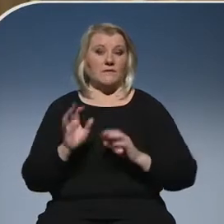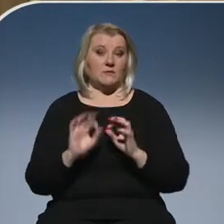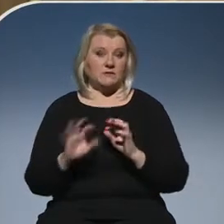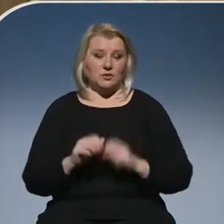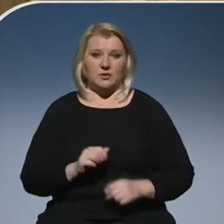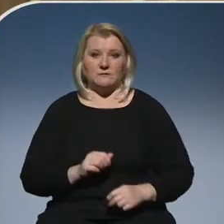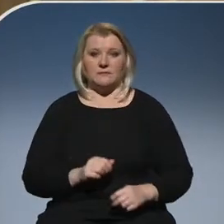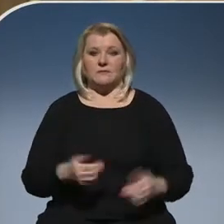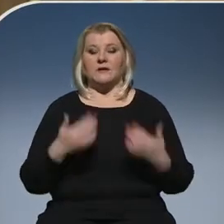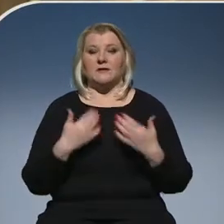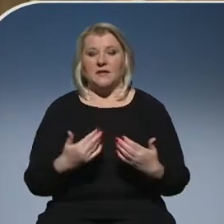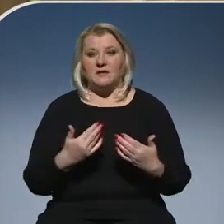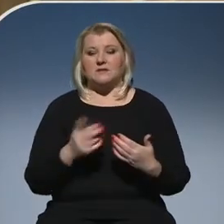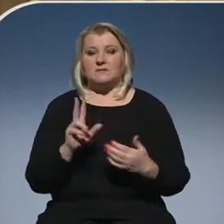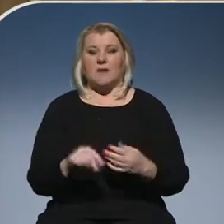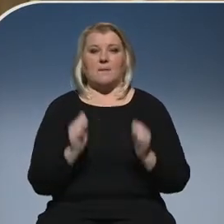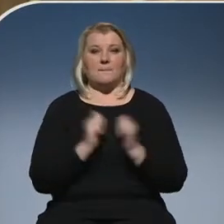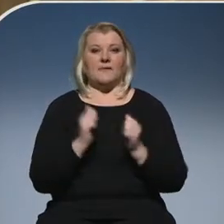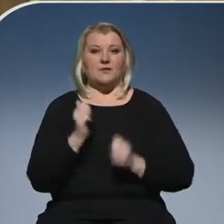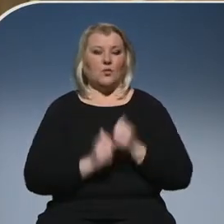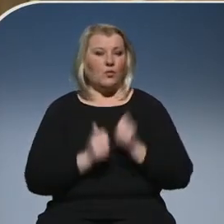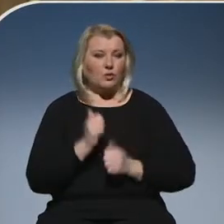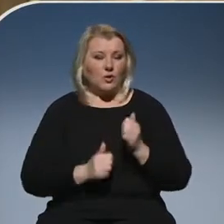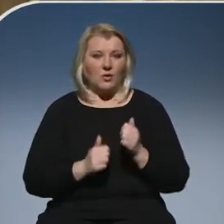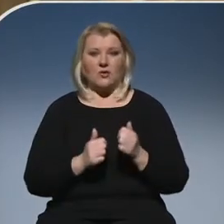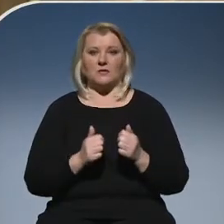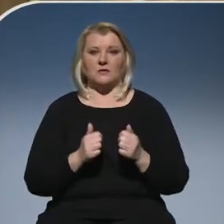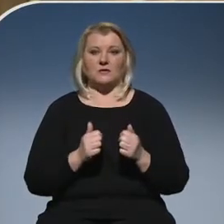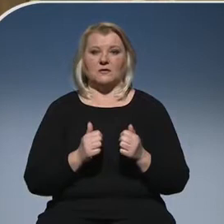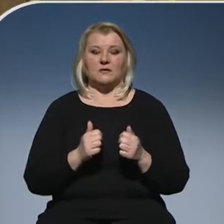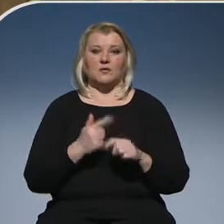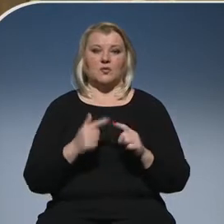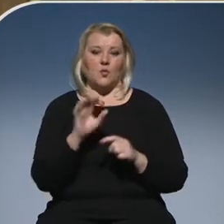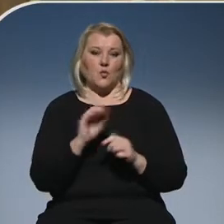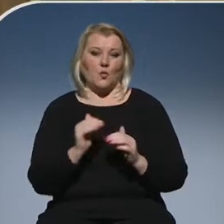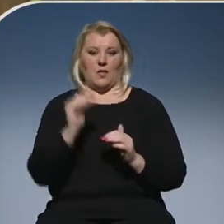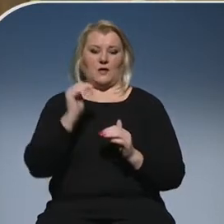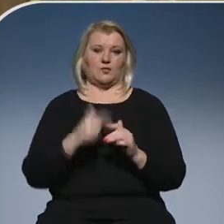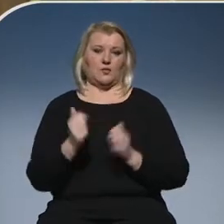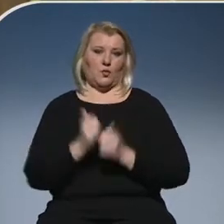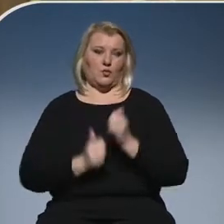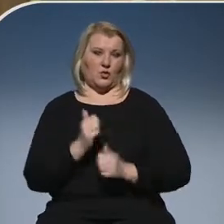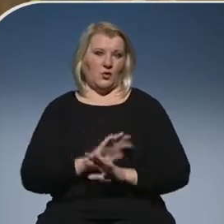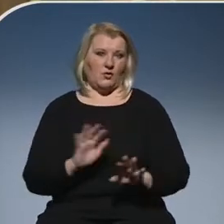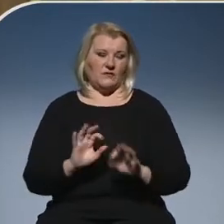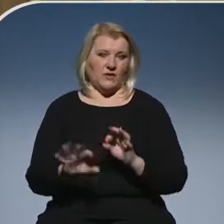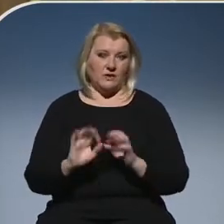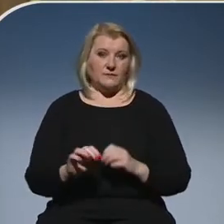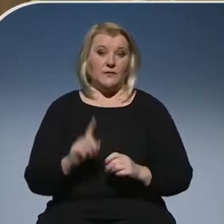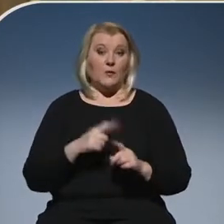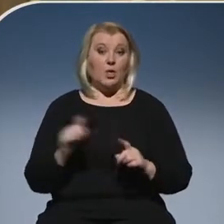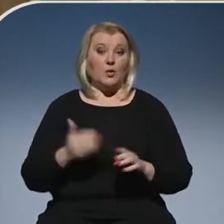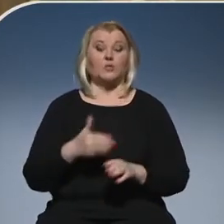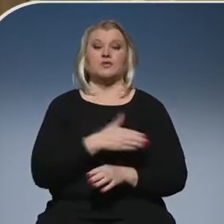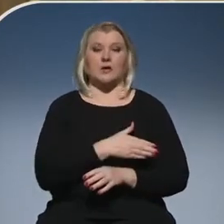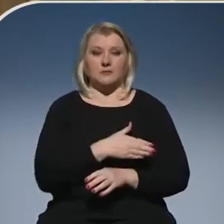dnešní je taková, jaká je, pevně uročené vklady jsou z úroky lehce nad nulou. A zatímco třeba před půl rokem to